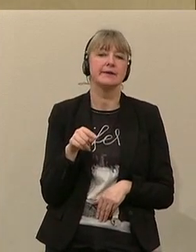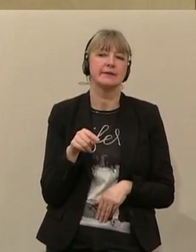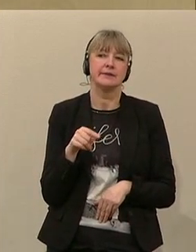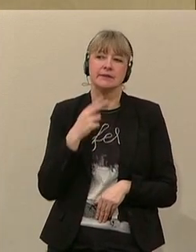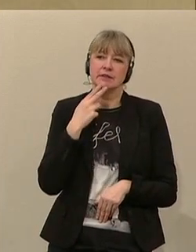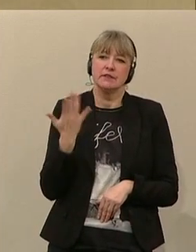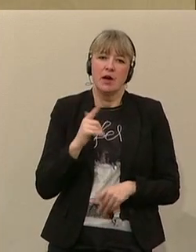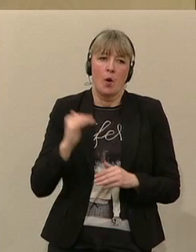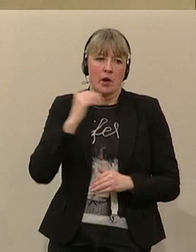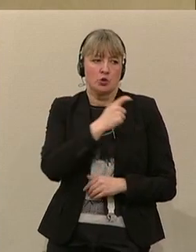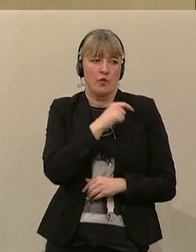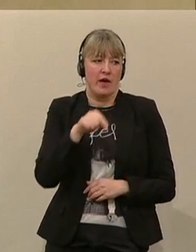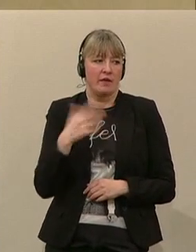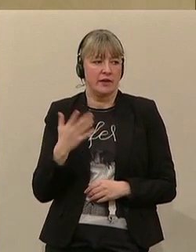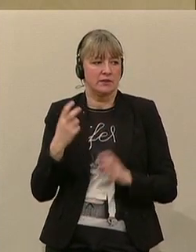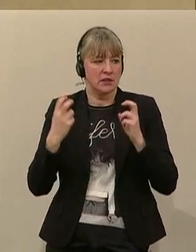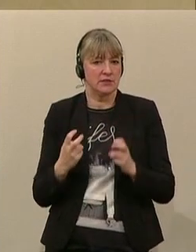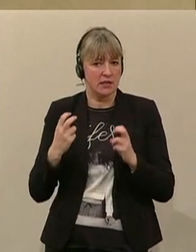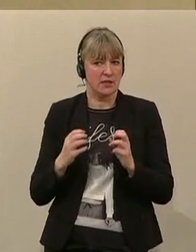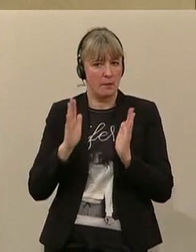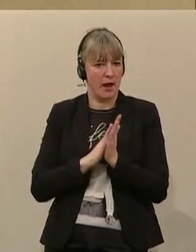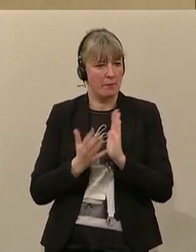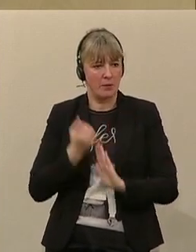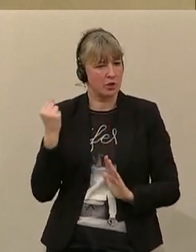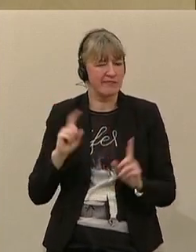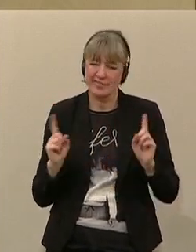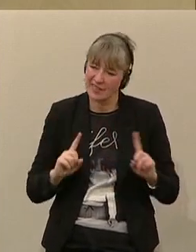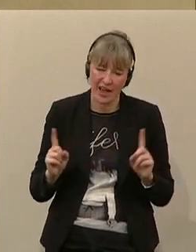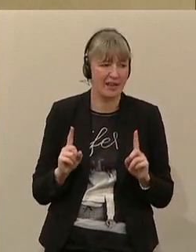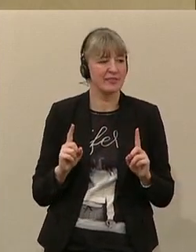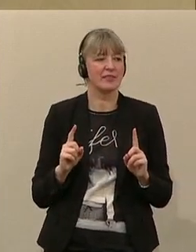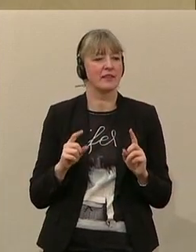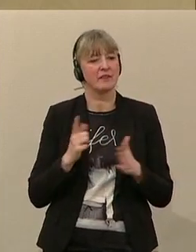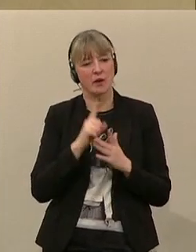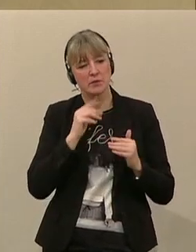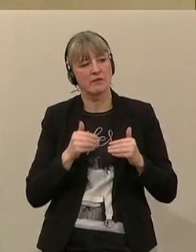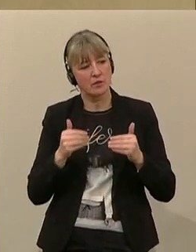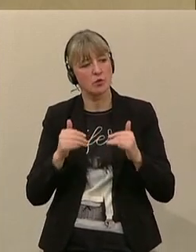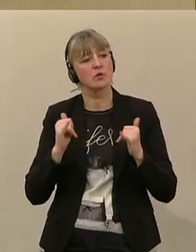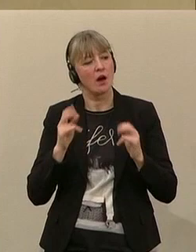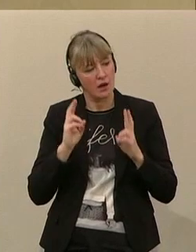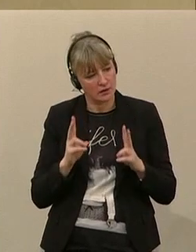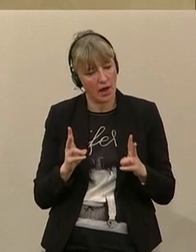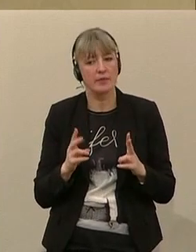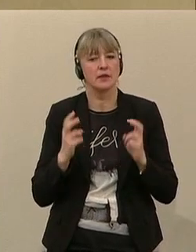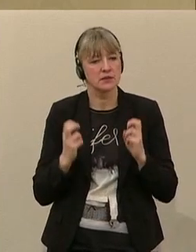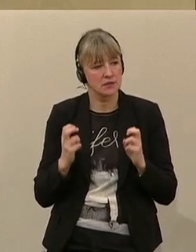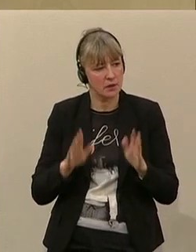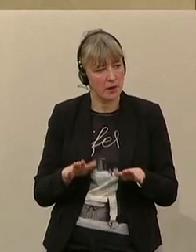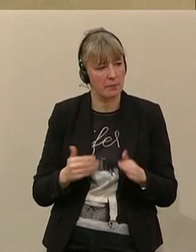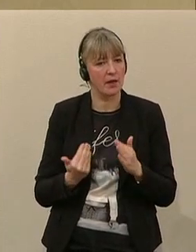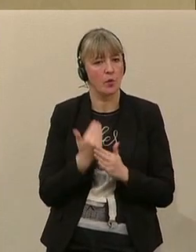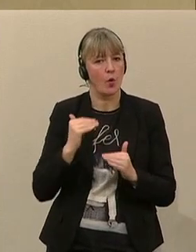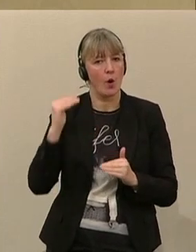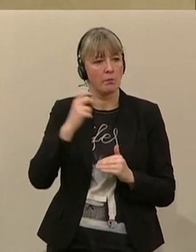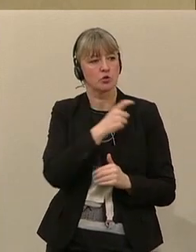Mit einer Mehr möchte ich aufräumen, mit dieser neuen Oberstufe wird ja nicht das Sitzenbleiben abgeschafft, sondern es wird nur sozusagen ein bisschen verzögert, also man kann sehr wohl nach wie vor, oder könnte sitzen bleiben mit der neuen